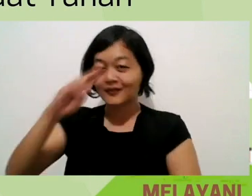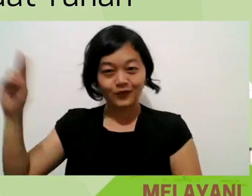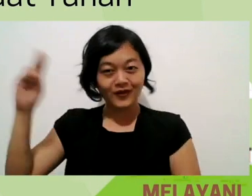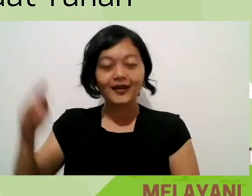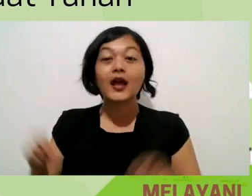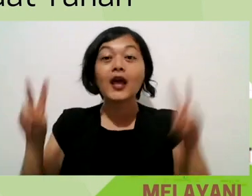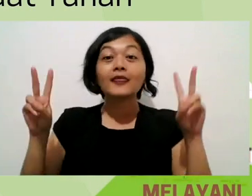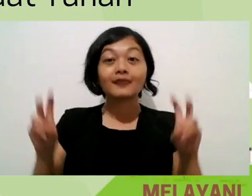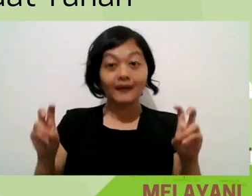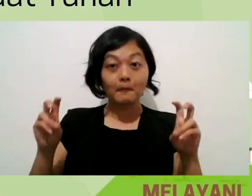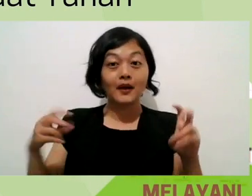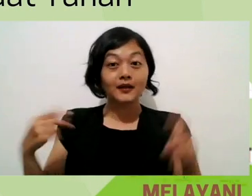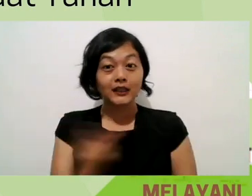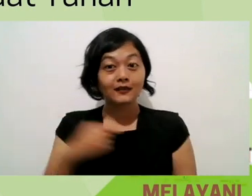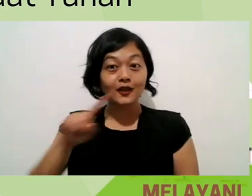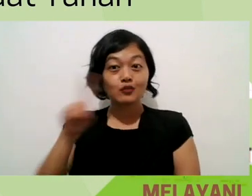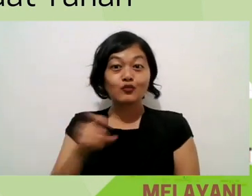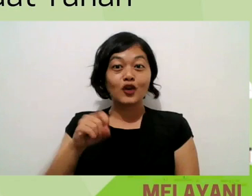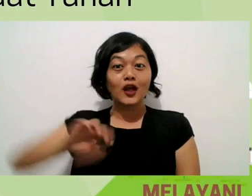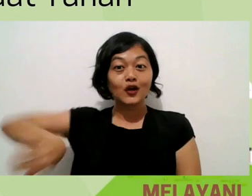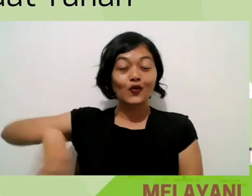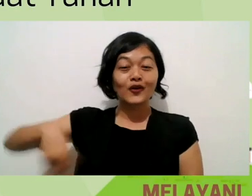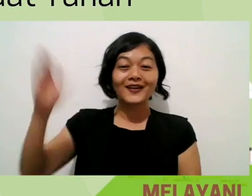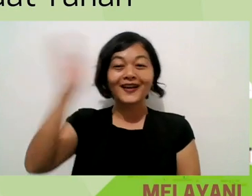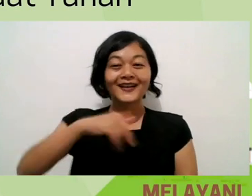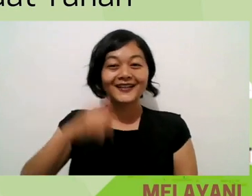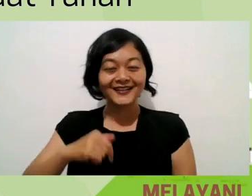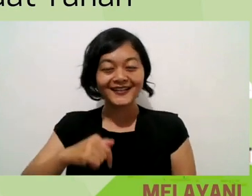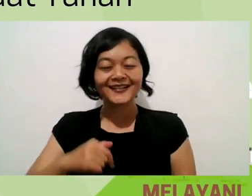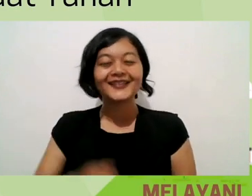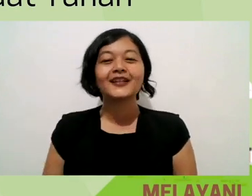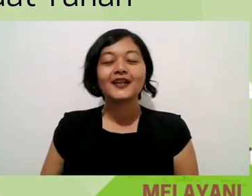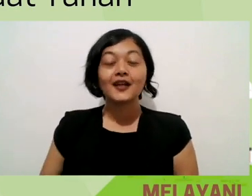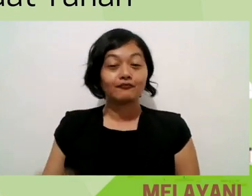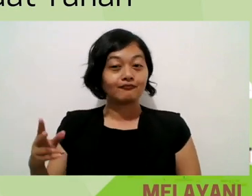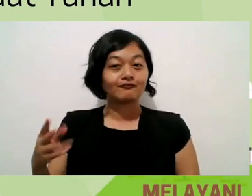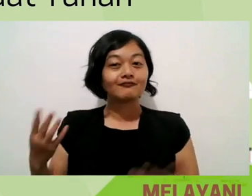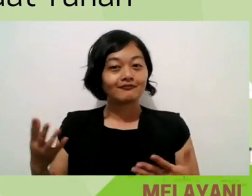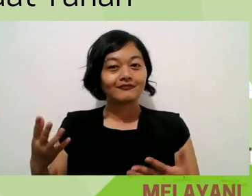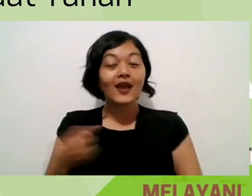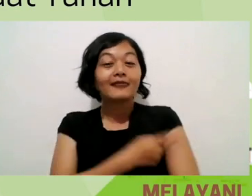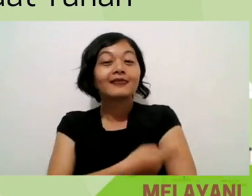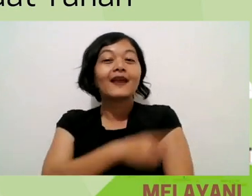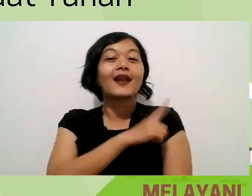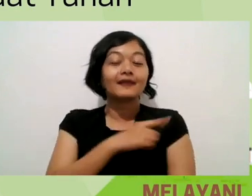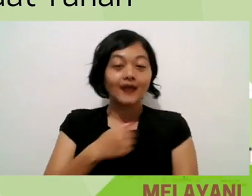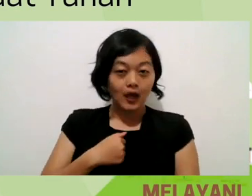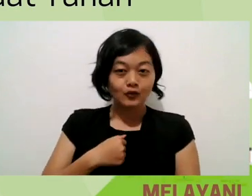Keluarga hari ini yaitu talentaku dari Tuhan, talentaku buat